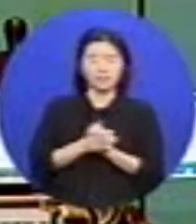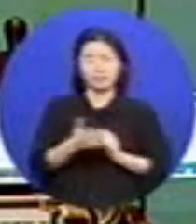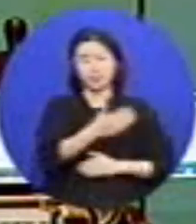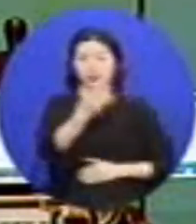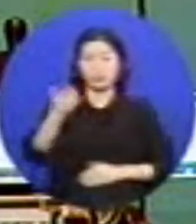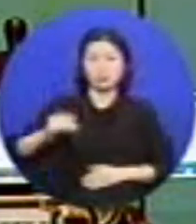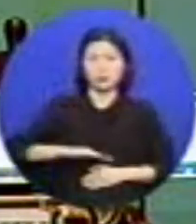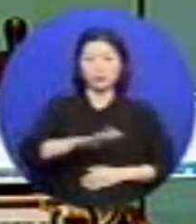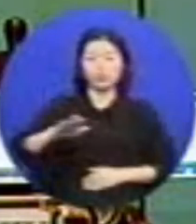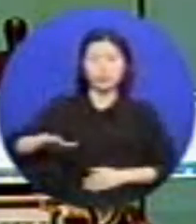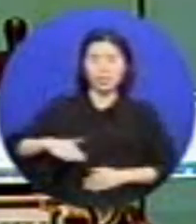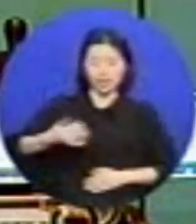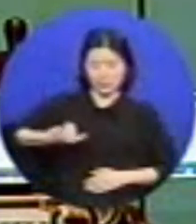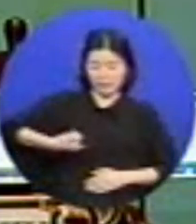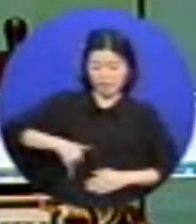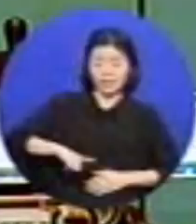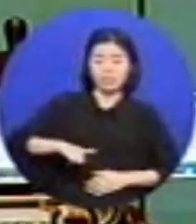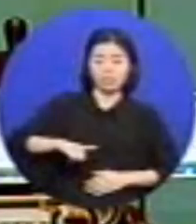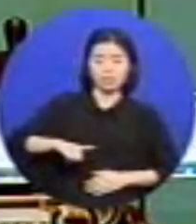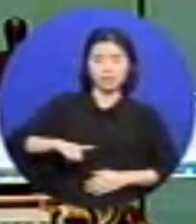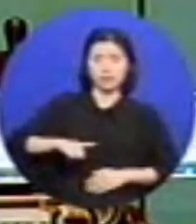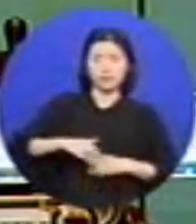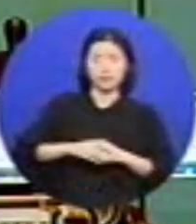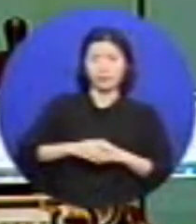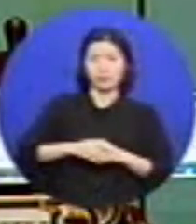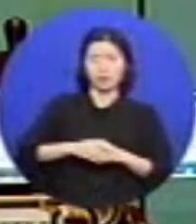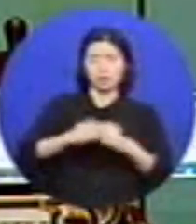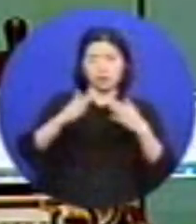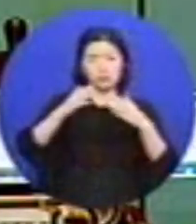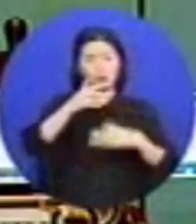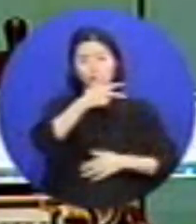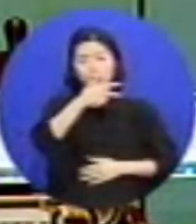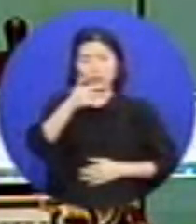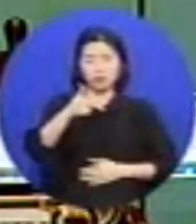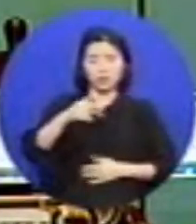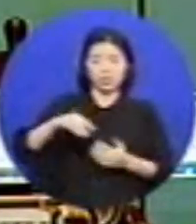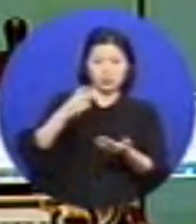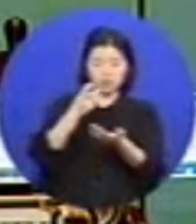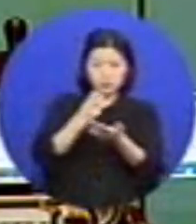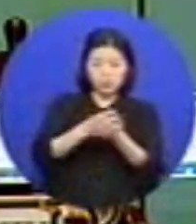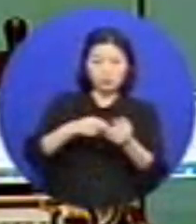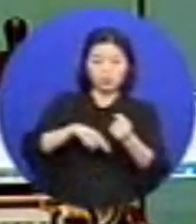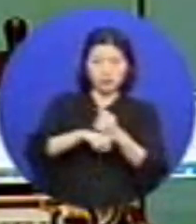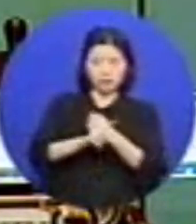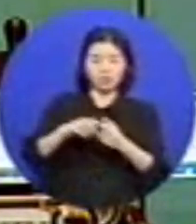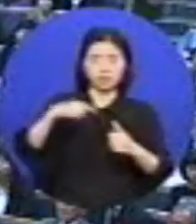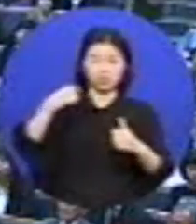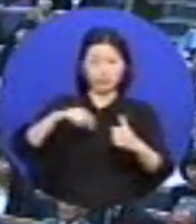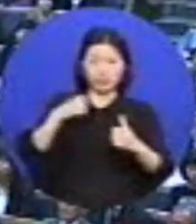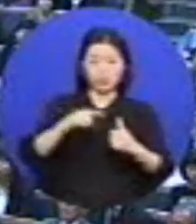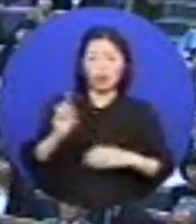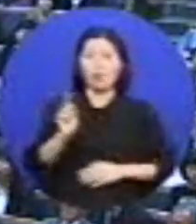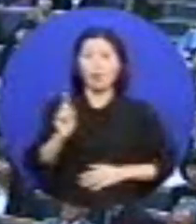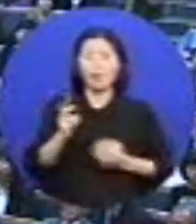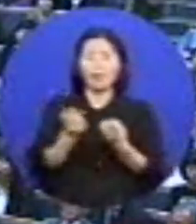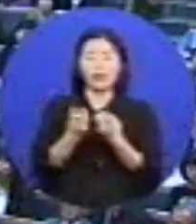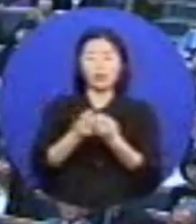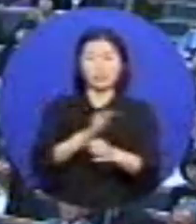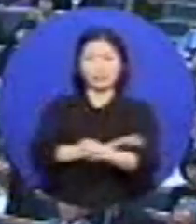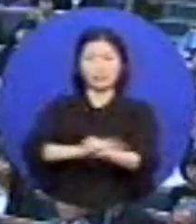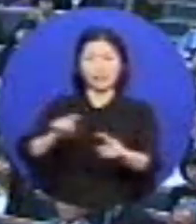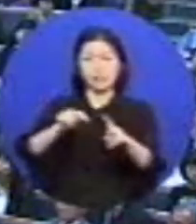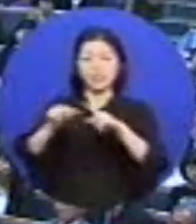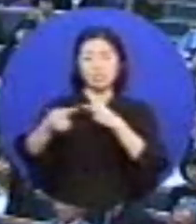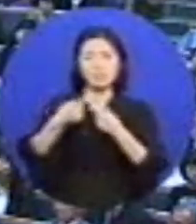여러분, 우리가 우리의 자녀들을 주의 교훈과 훈계로 어떻게 양육해야 되는지를 잘